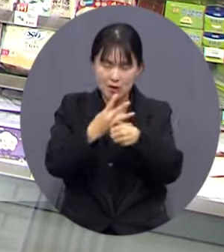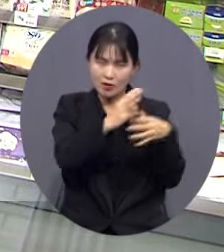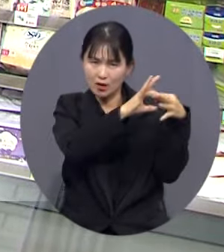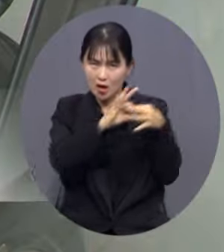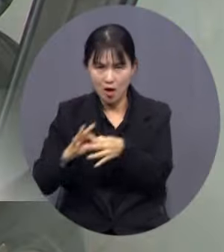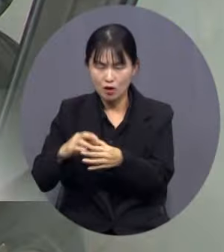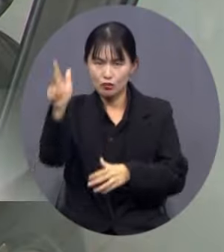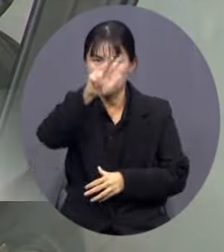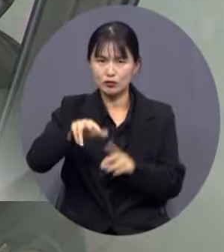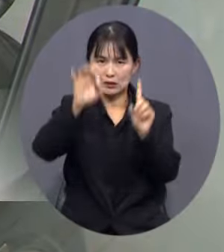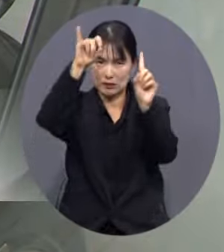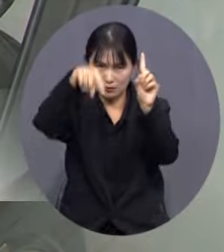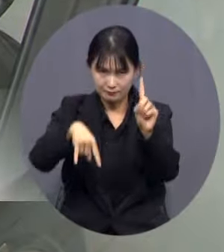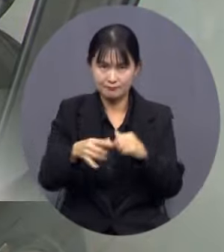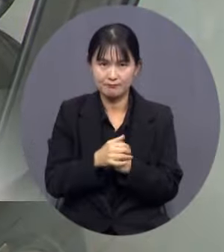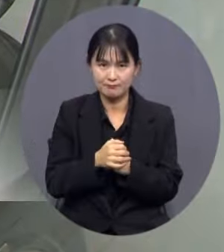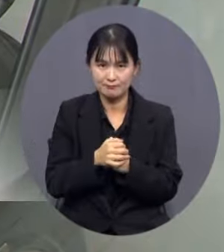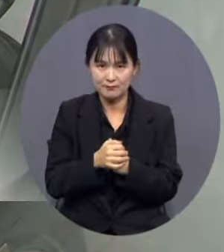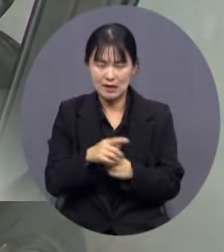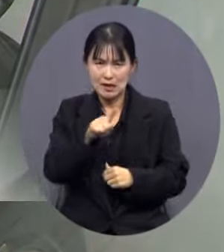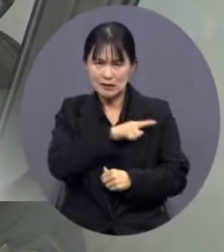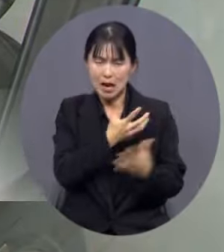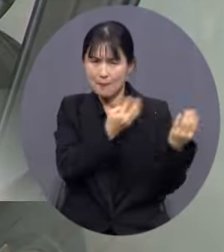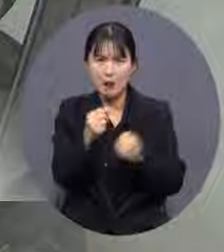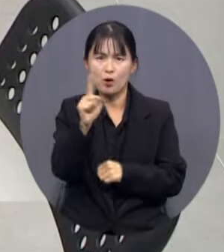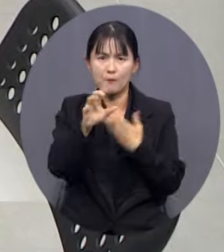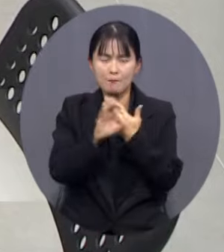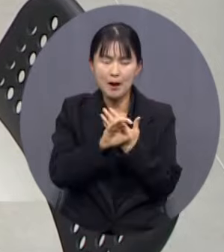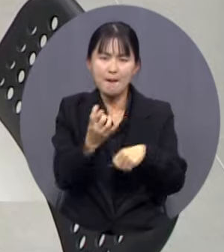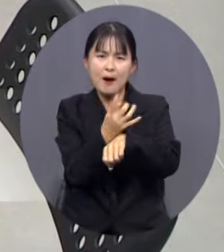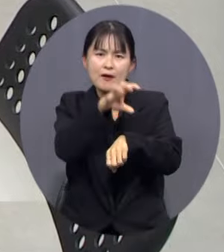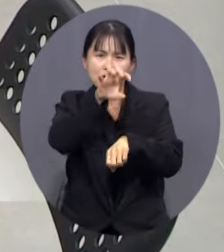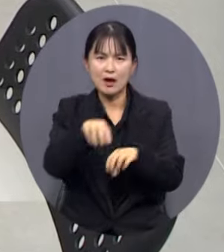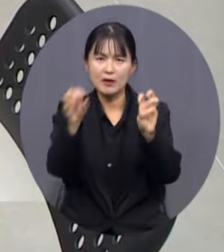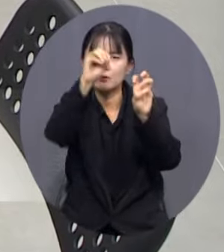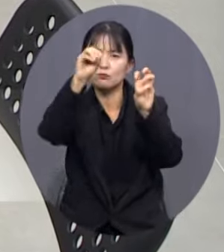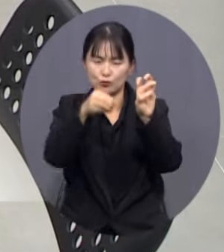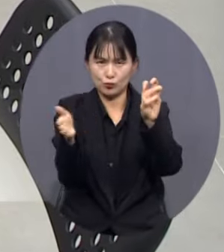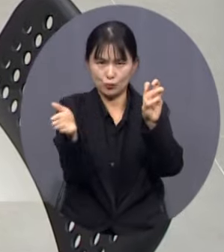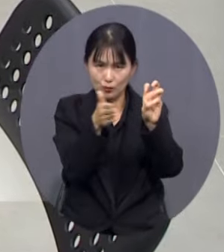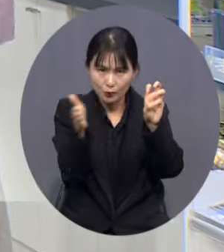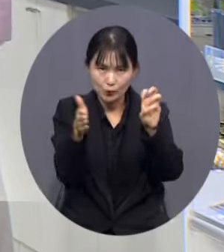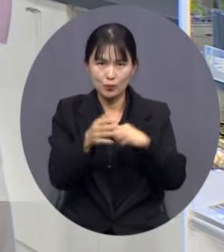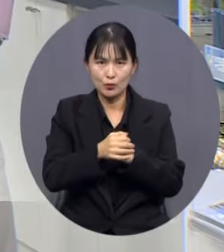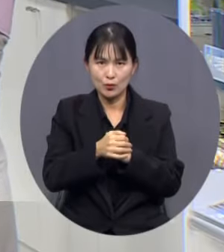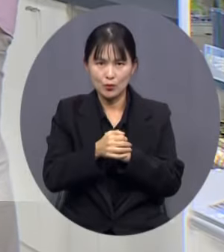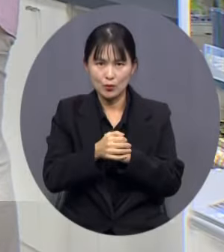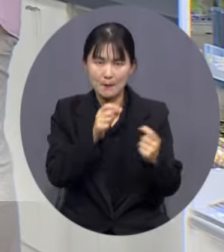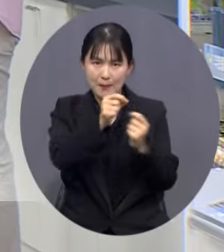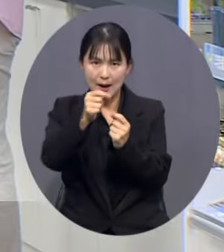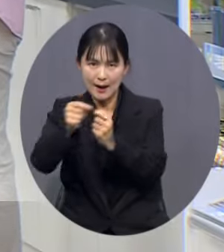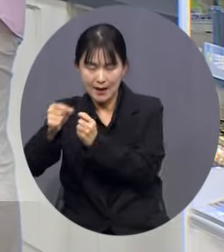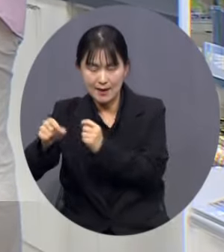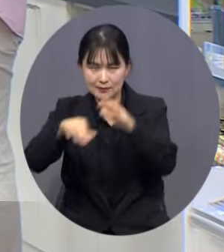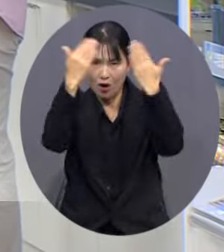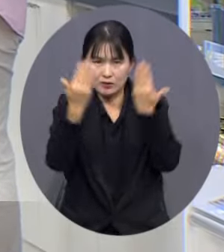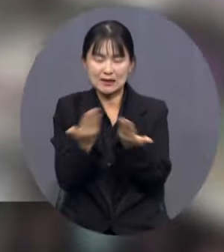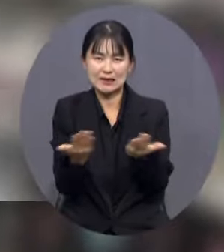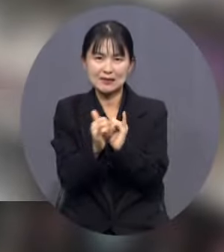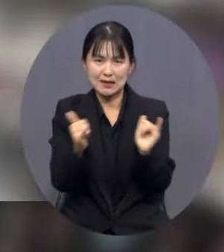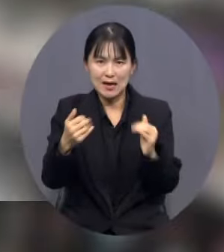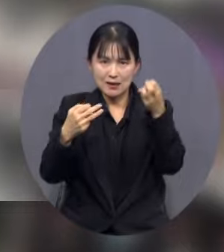가장 많았습니다. 가장 많은 업종은 편의점으로 30%를 차지했는데 프랜차이즈 전체 종사자